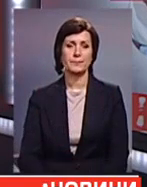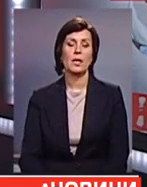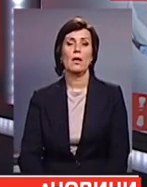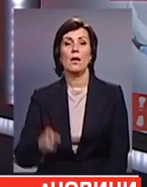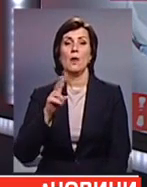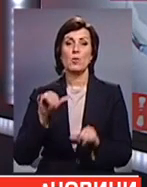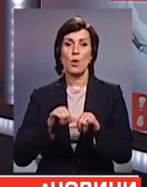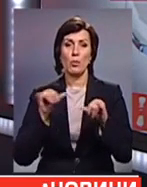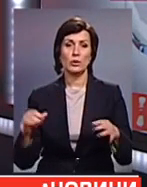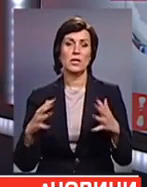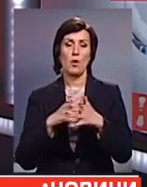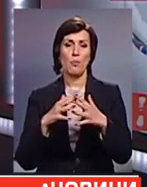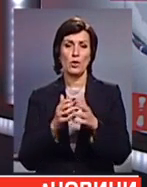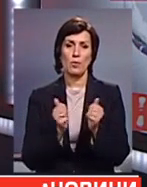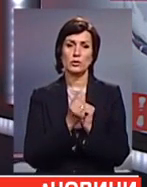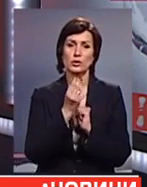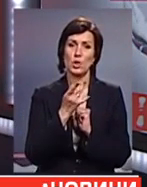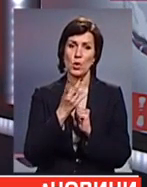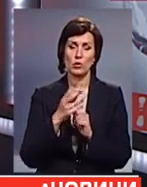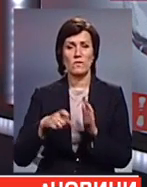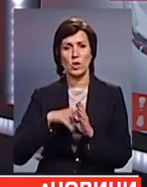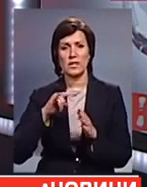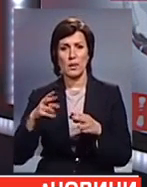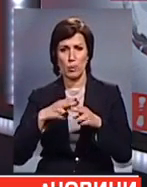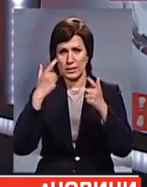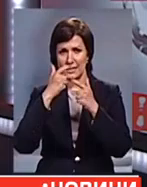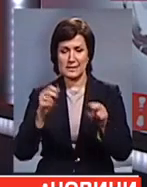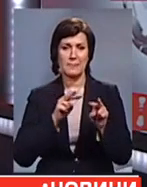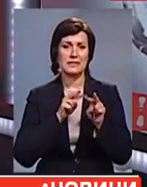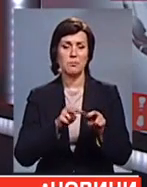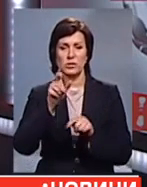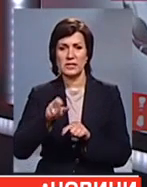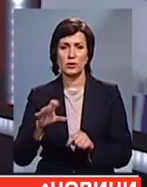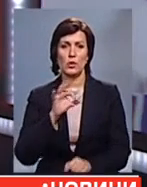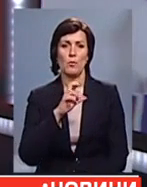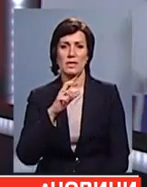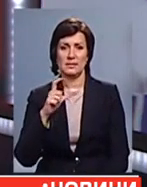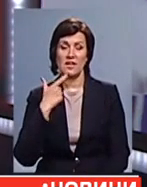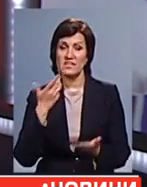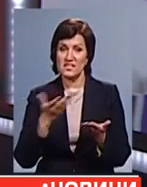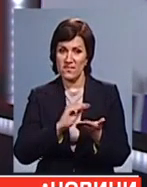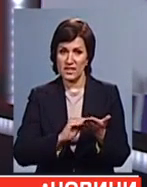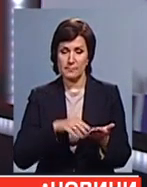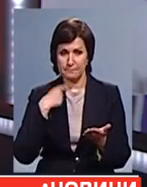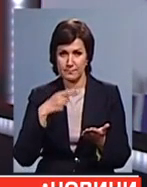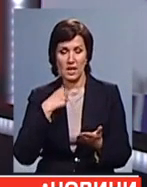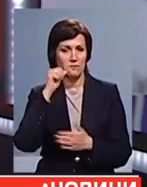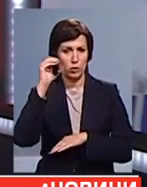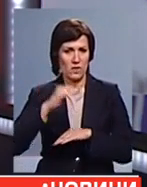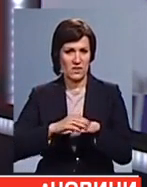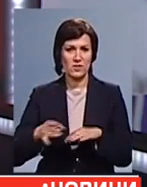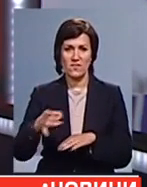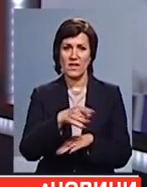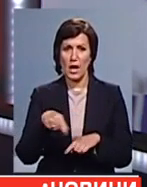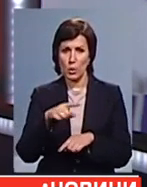Про посилення боїв поблизу Широкиного та Донецького аеропорту заявили і спостерігачі ОБСЄ. У своєму звіті вони кажуть, вчора ввечері у цих